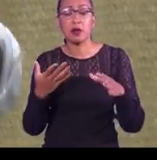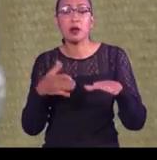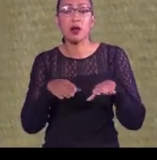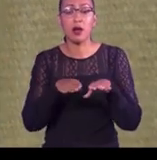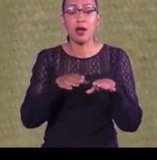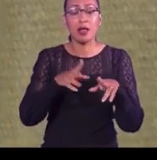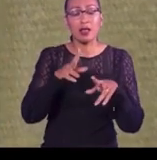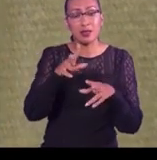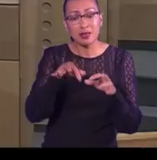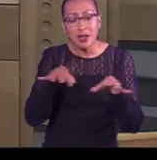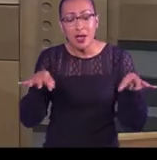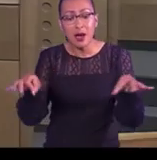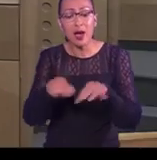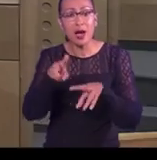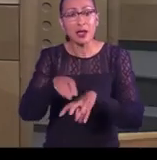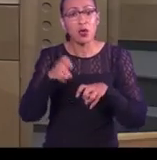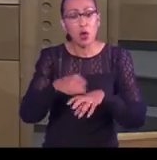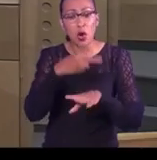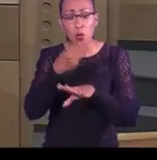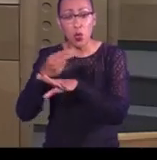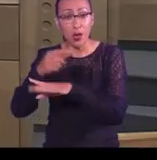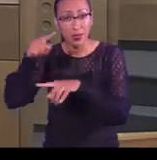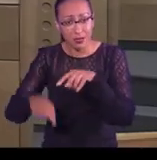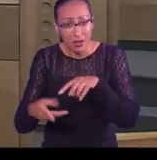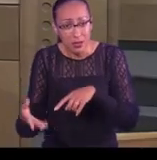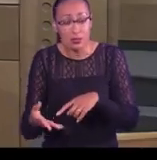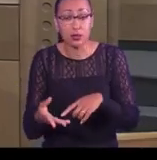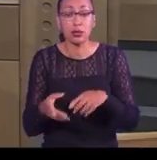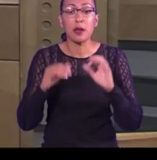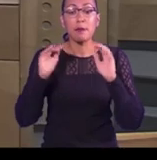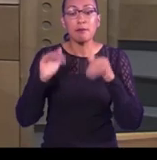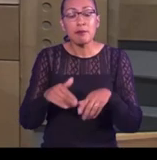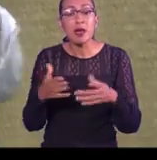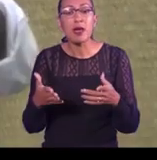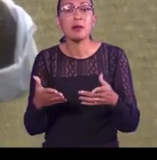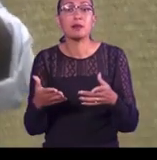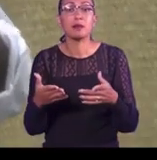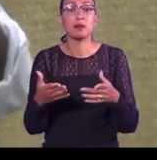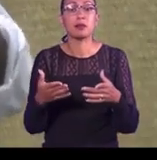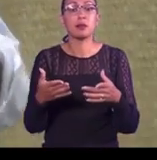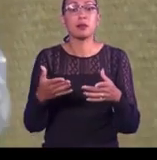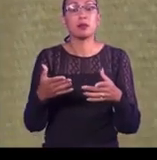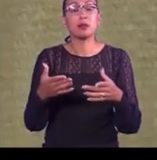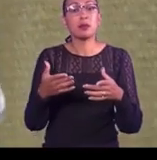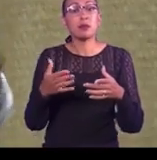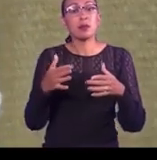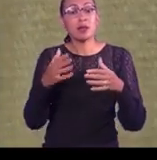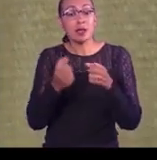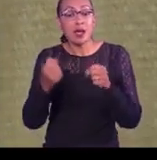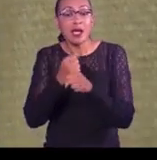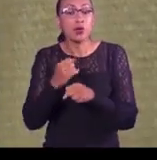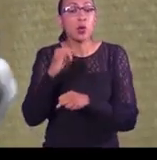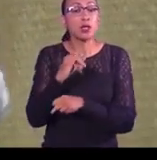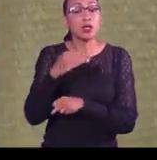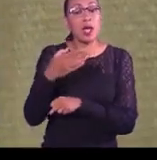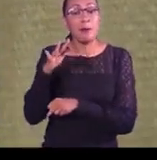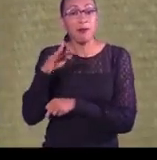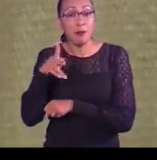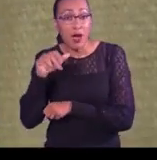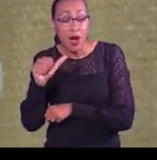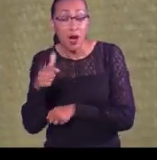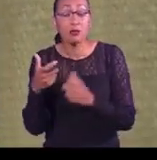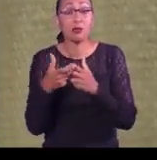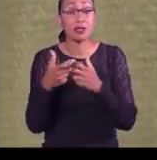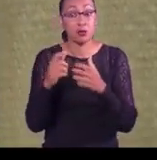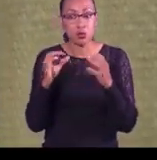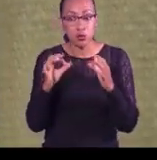terres agricoles, comme nous l'avons fait pour créer l'IMFPA, etc. Ce sont des avancées d'habilitation. C'est la première fois qu'on a fait une